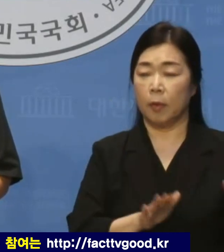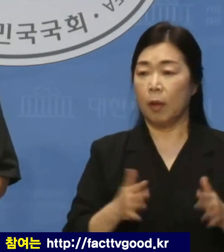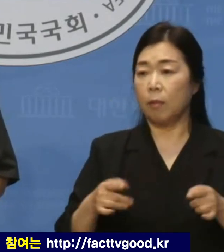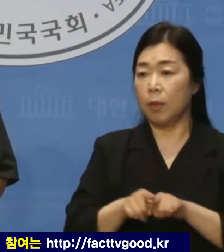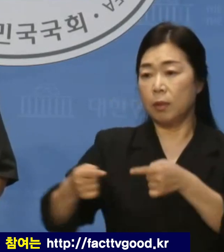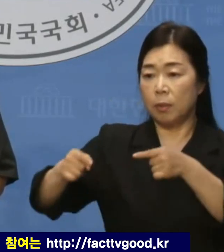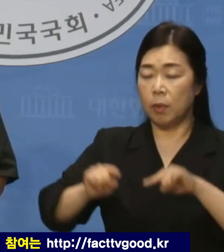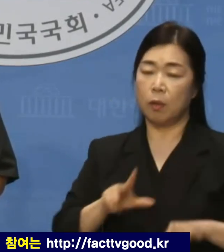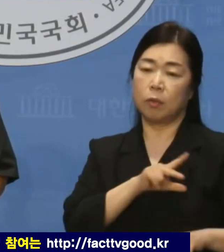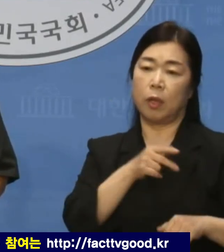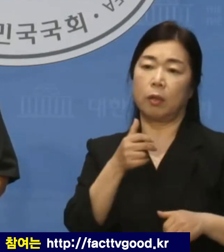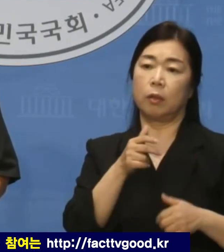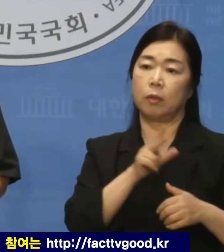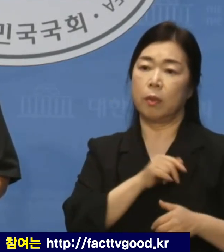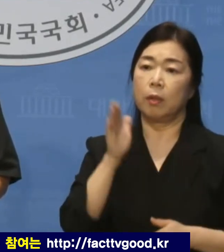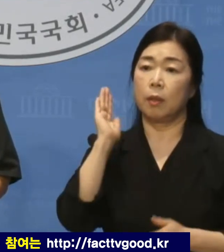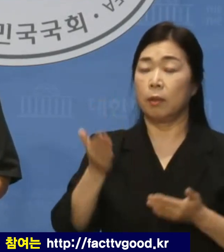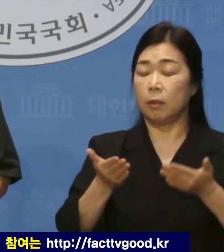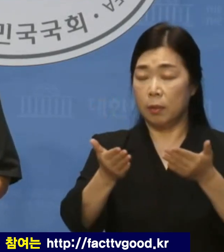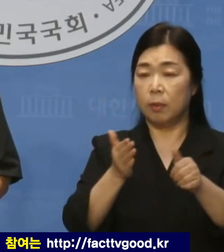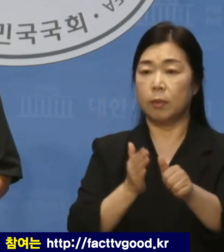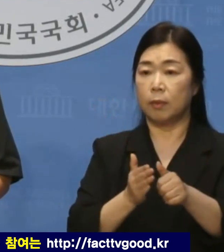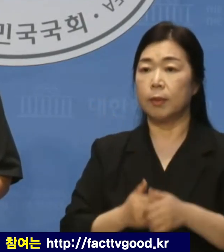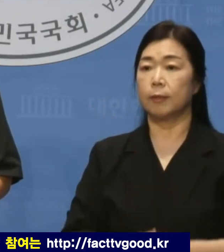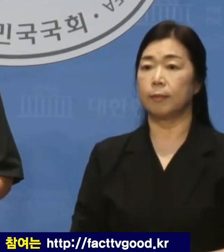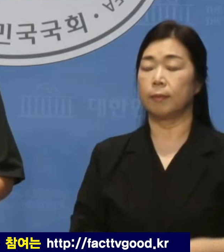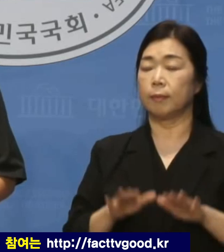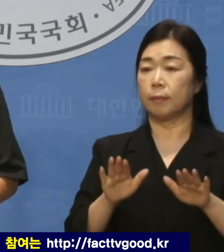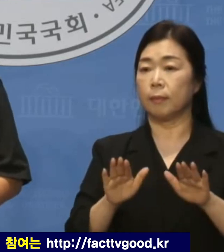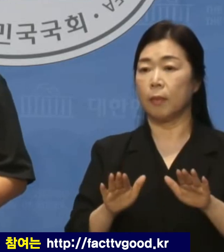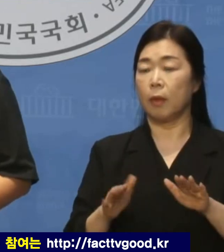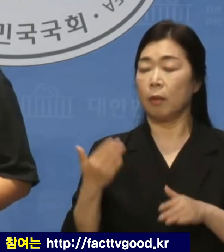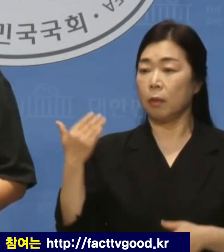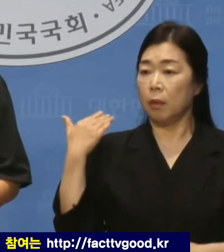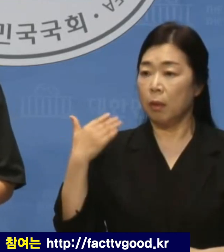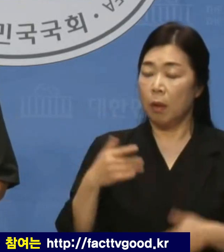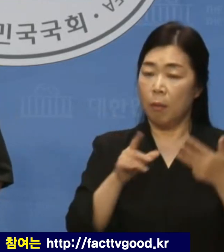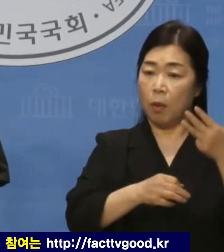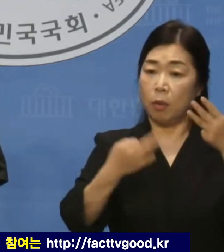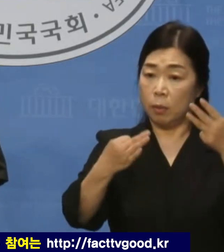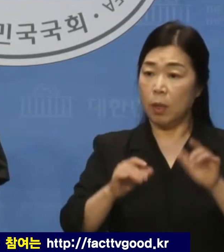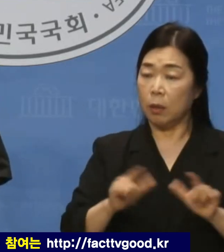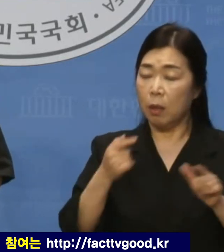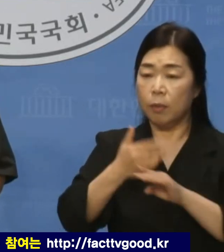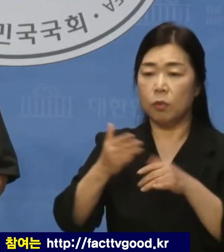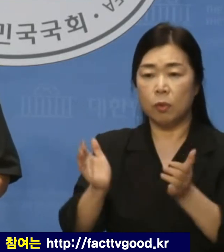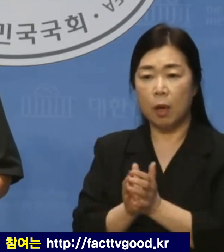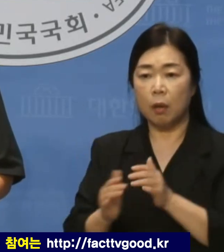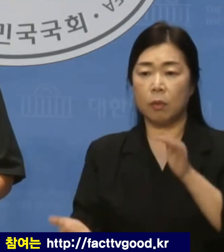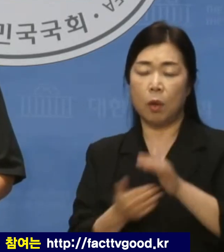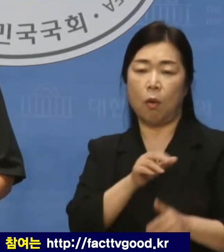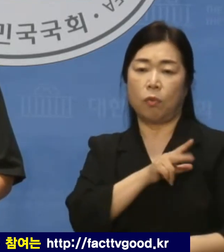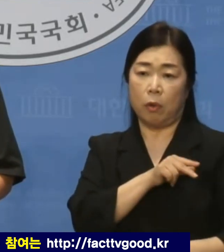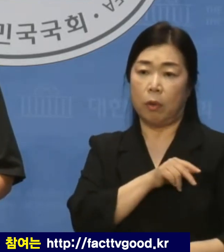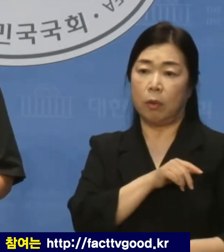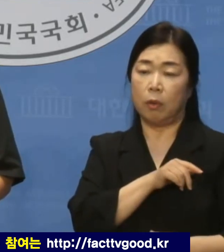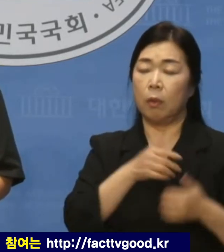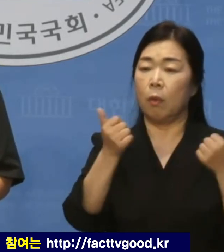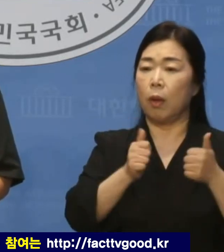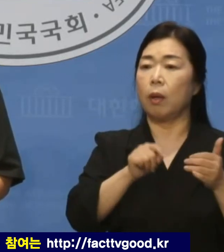주신 국회의원님들, 의원님들의 말씀을 청해 듣겠습니다. 먼저 지난 8월 14일 더불어민주당